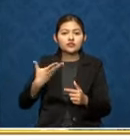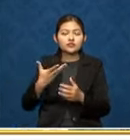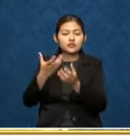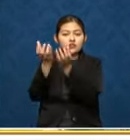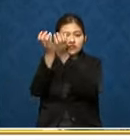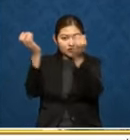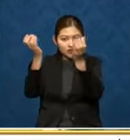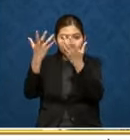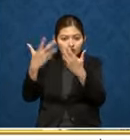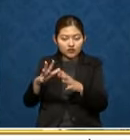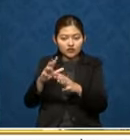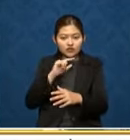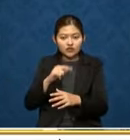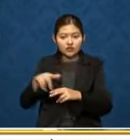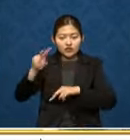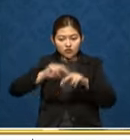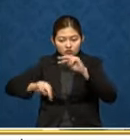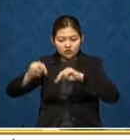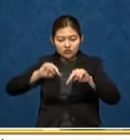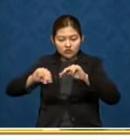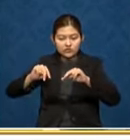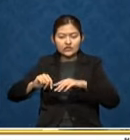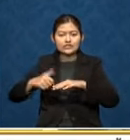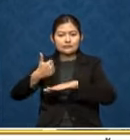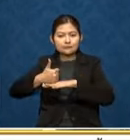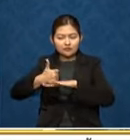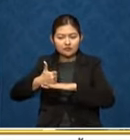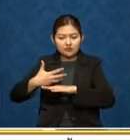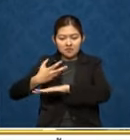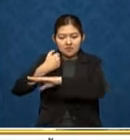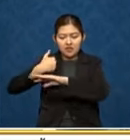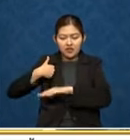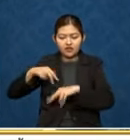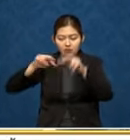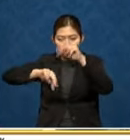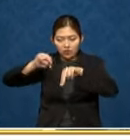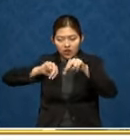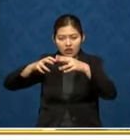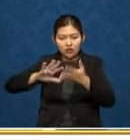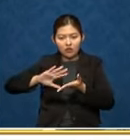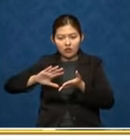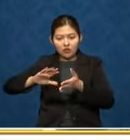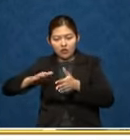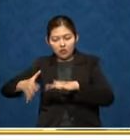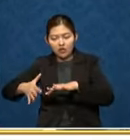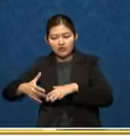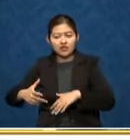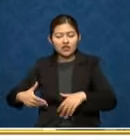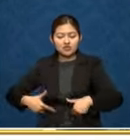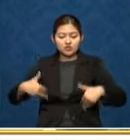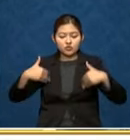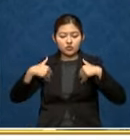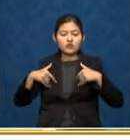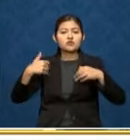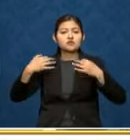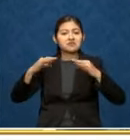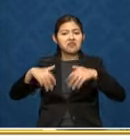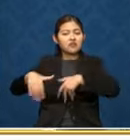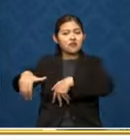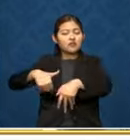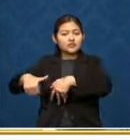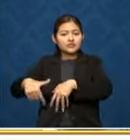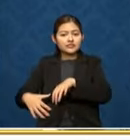งำโดยชนชั้นนำแล้วการยึดหลักนิติธรรมนิติรัฐจะล้มเหลวการพิทักษ์สิทธิเสรีภาพของประชาชน